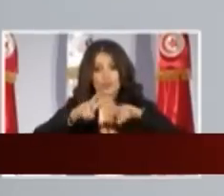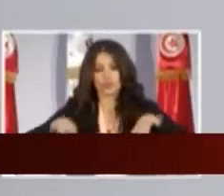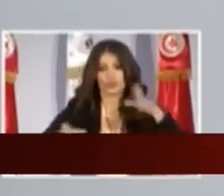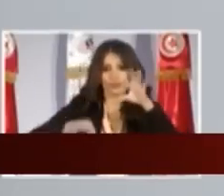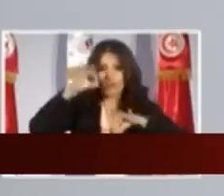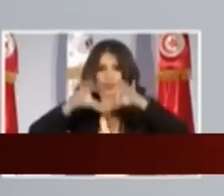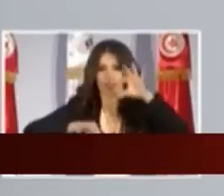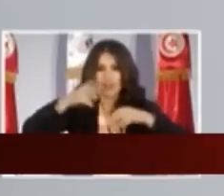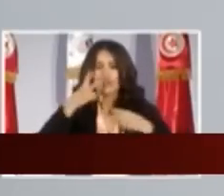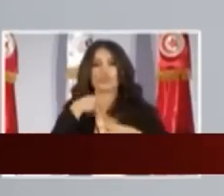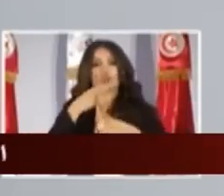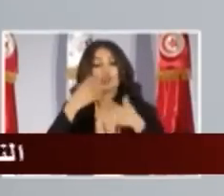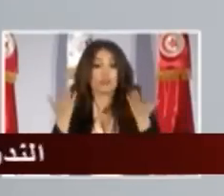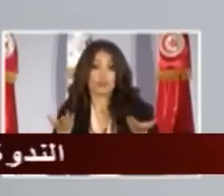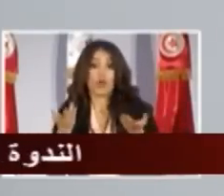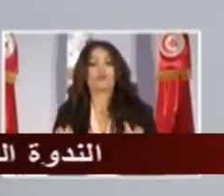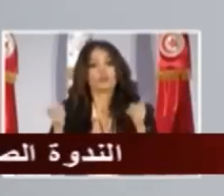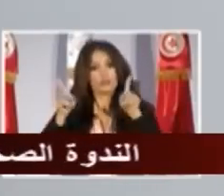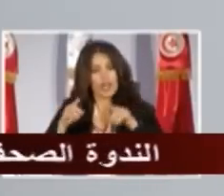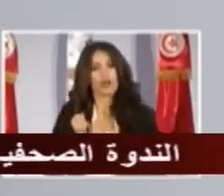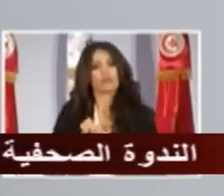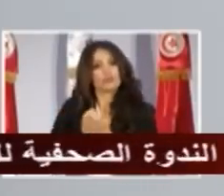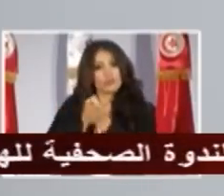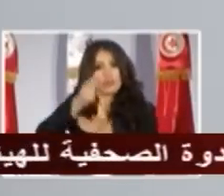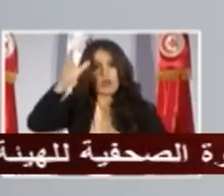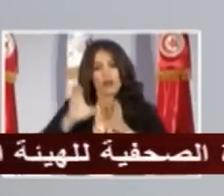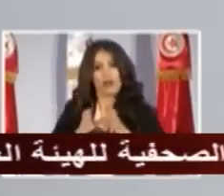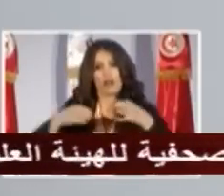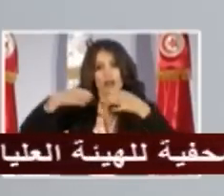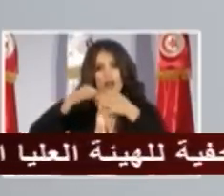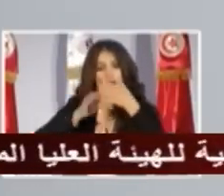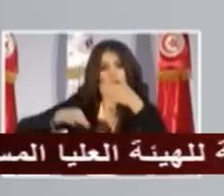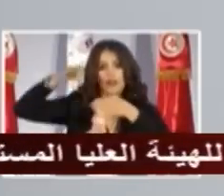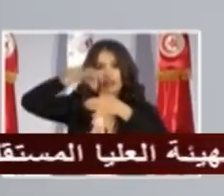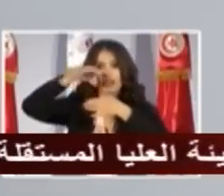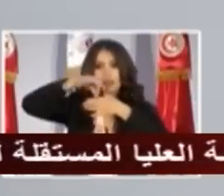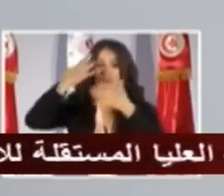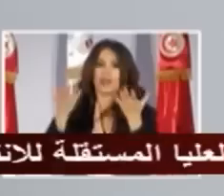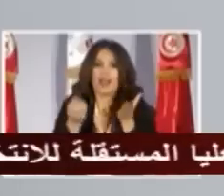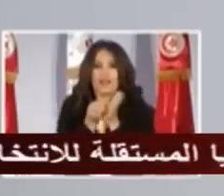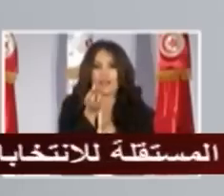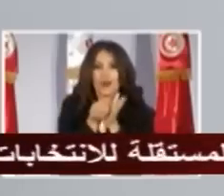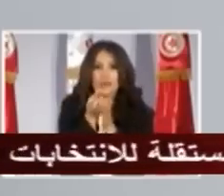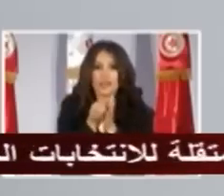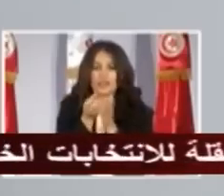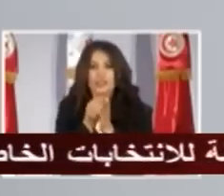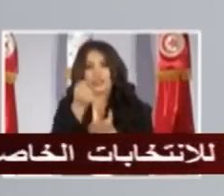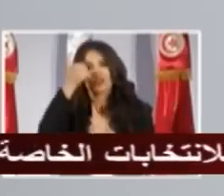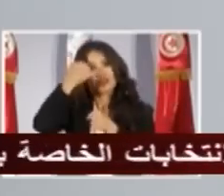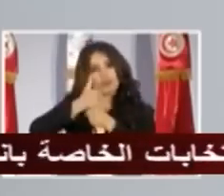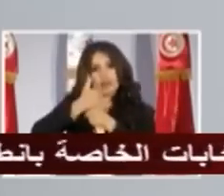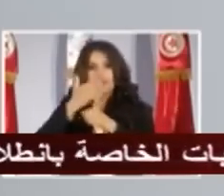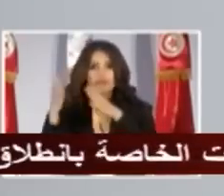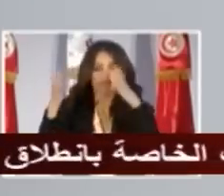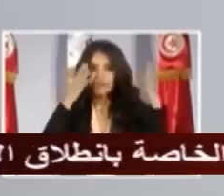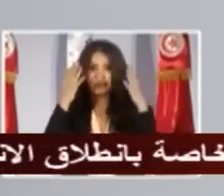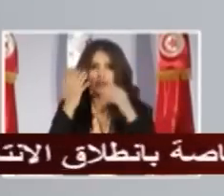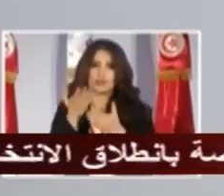يحاولوا انه تعاونوا الهيئه ونقص برشام ليزان توكسيدو ما الى موديوم